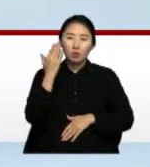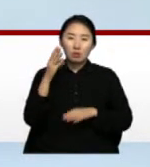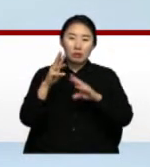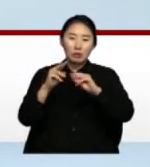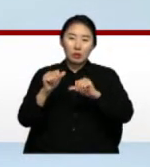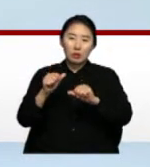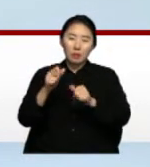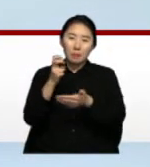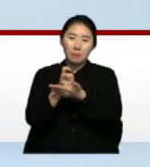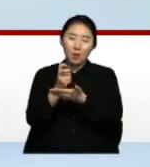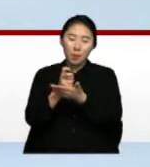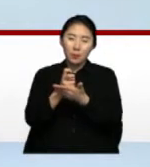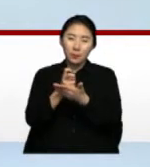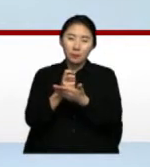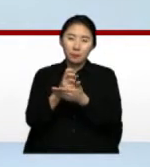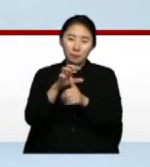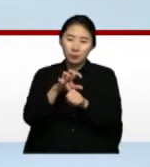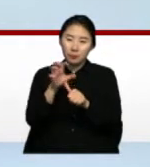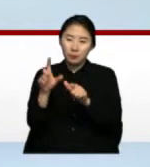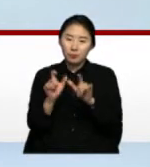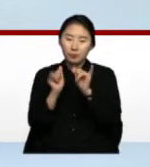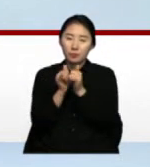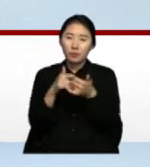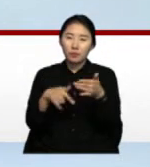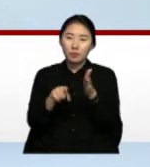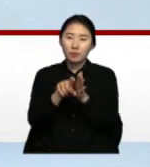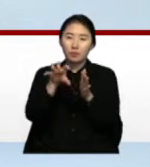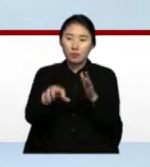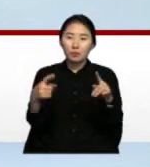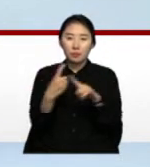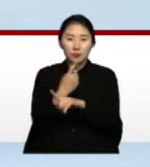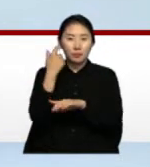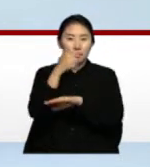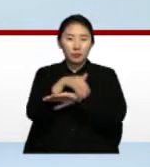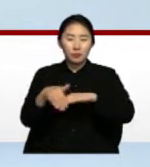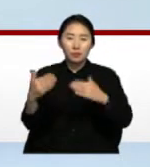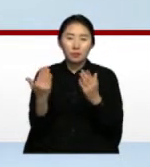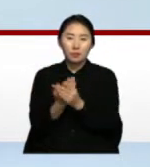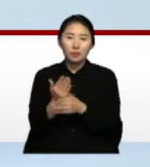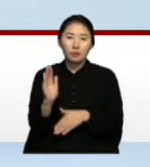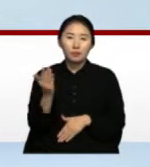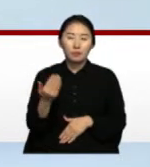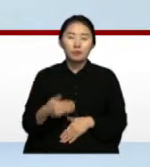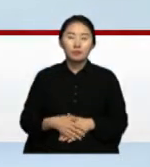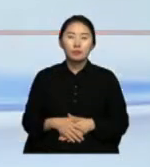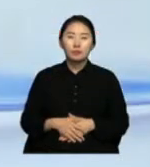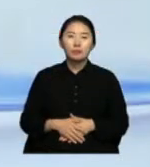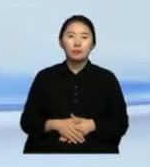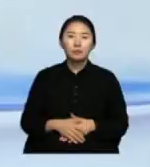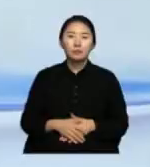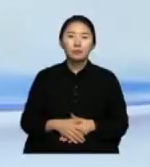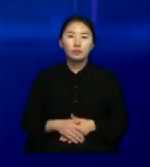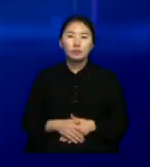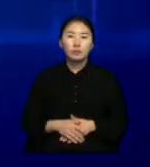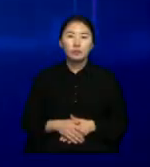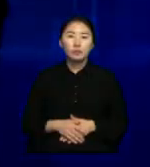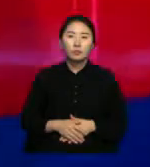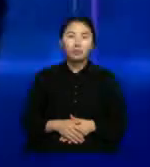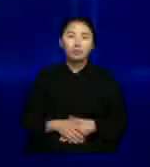토지 규제가 완화되면서 주민들을 위한 공간으로 바뀔 채비를 마쳤습니다. 보도에 박영찬 기자입니다.